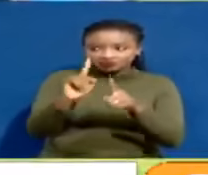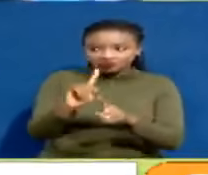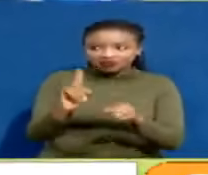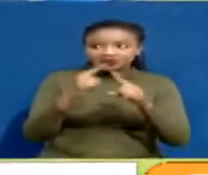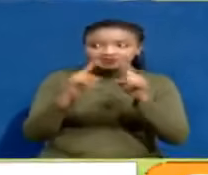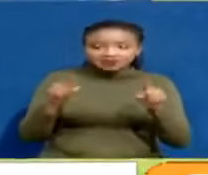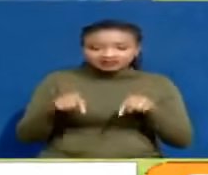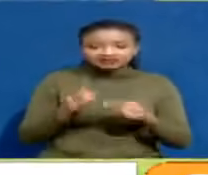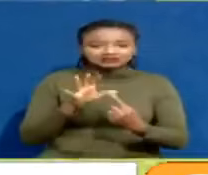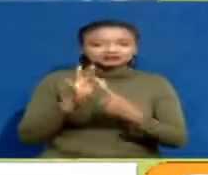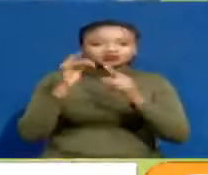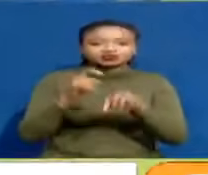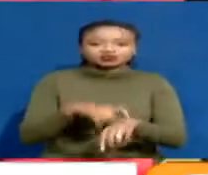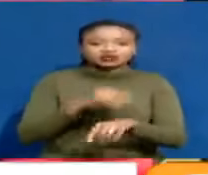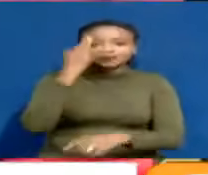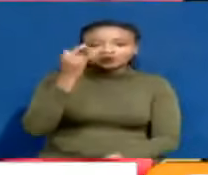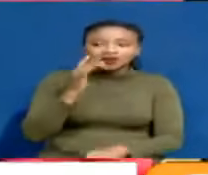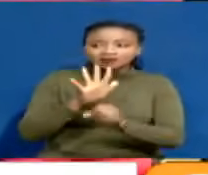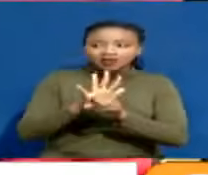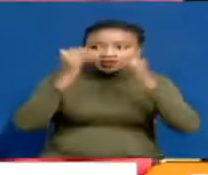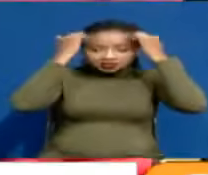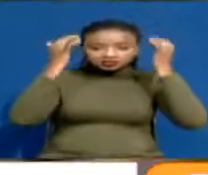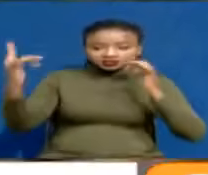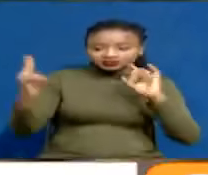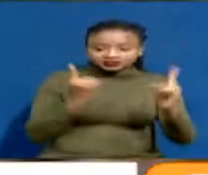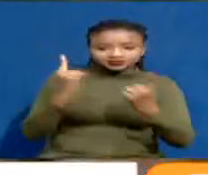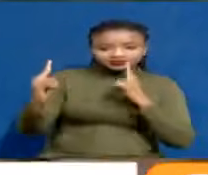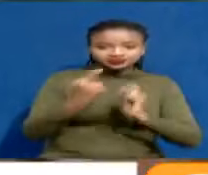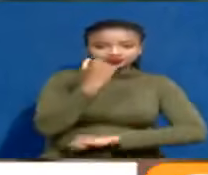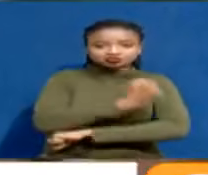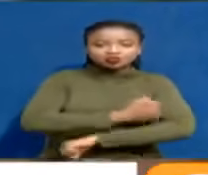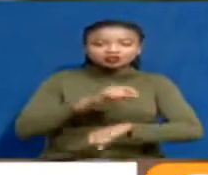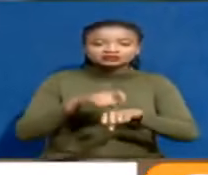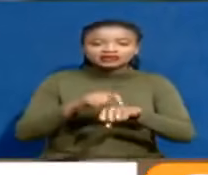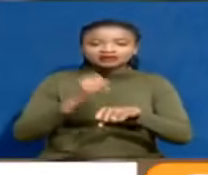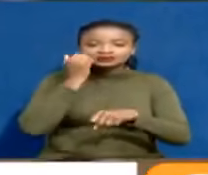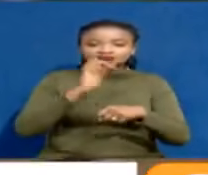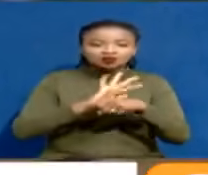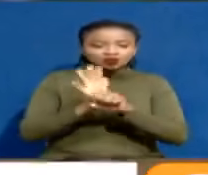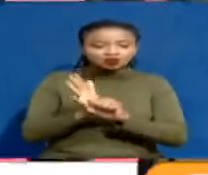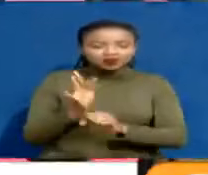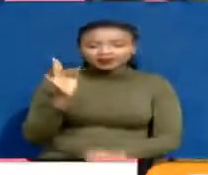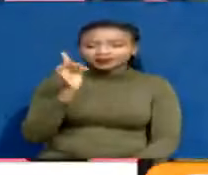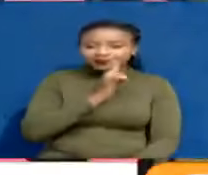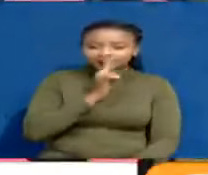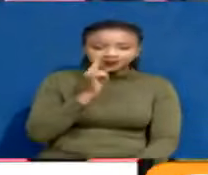Wakati huu ukiwa kipekee, kwani wanafunzi wanapokelewa shuleni wakati janga la corona bado ni changamoto